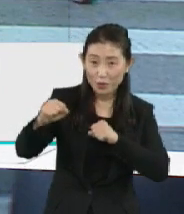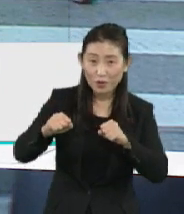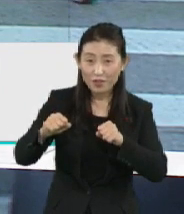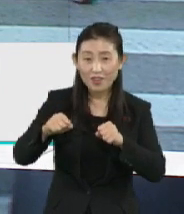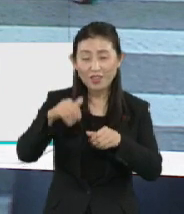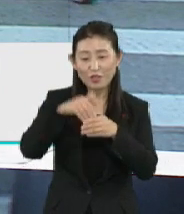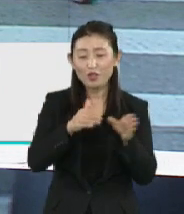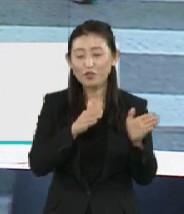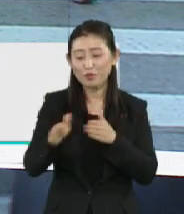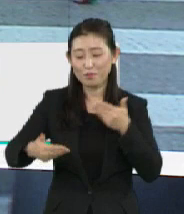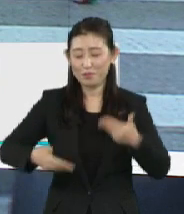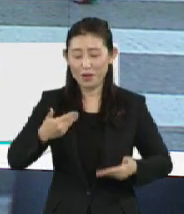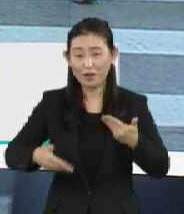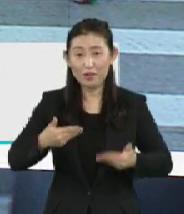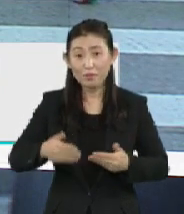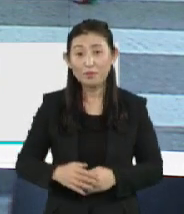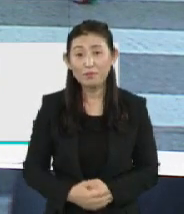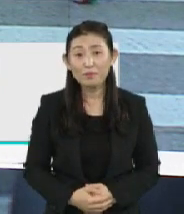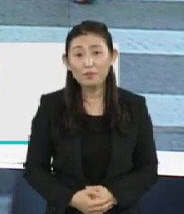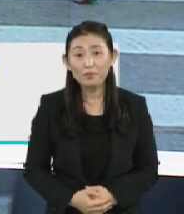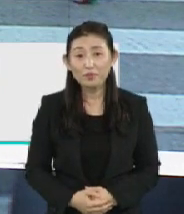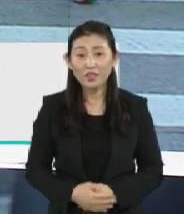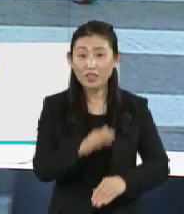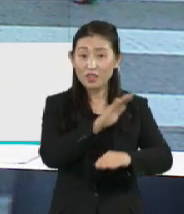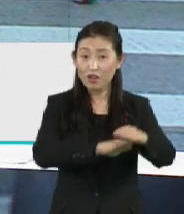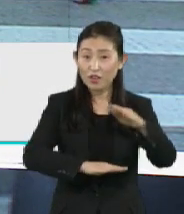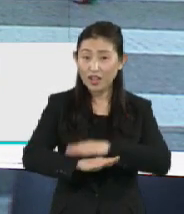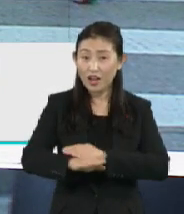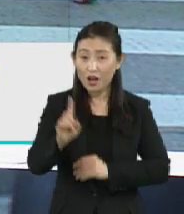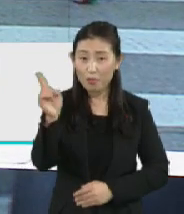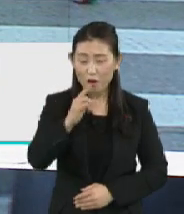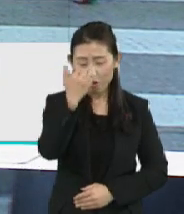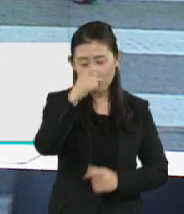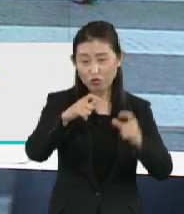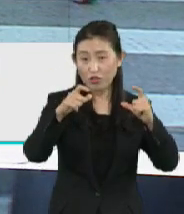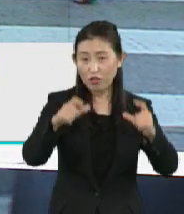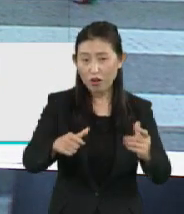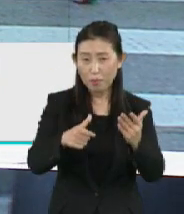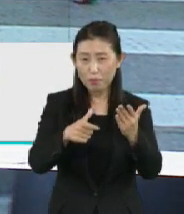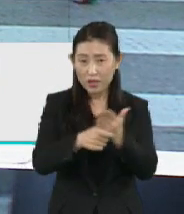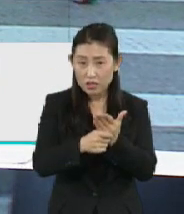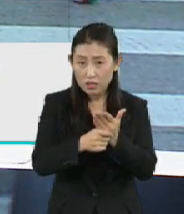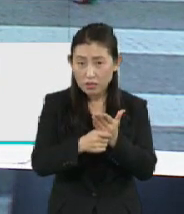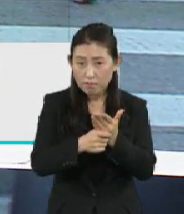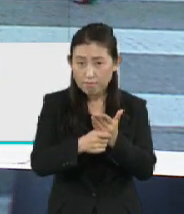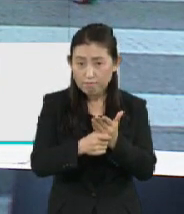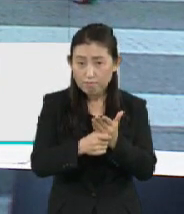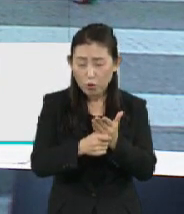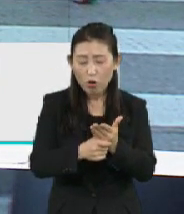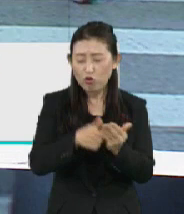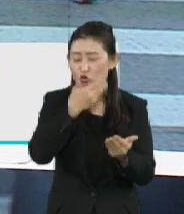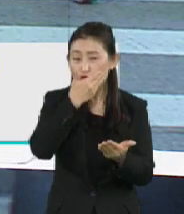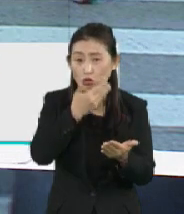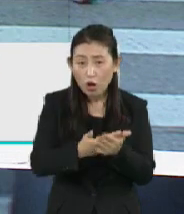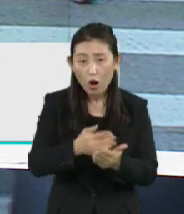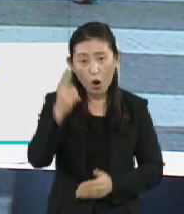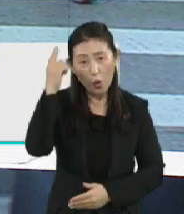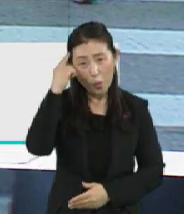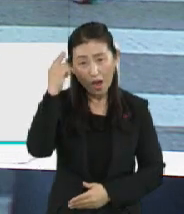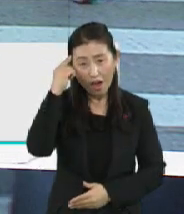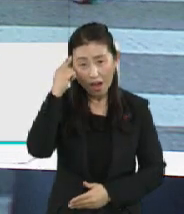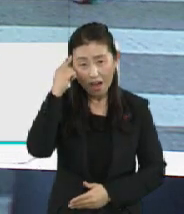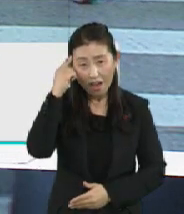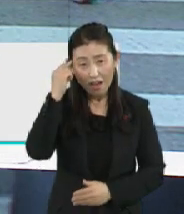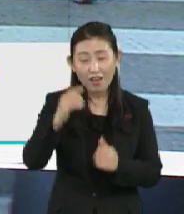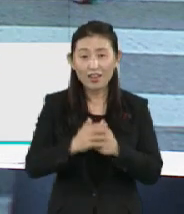대선 준비에 바쁘게 움직이고 있습니다. 여야는 충청 민심이 역대 대선에 향배를 가는 만큼 충청권에